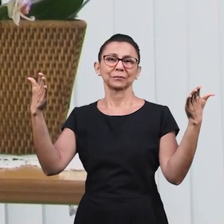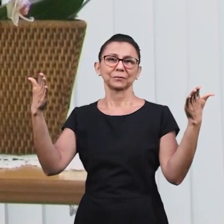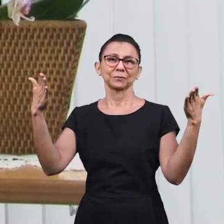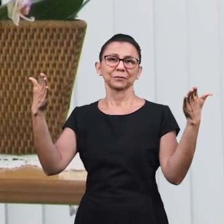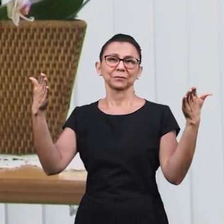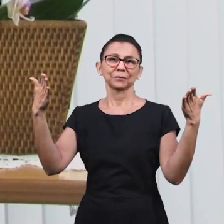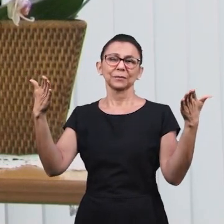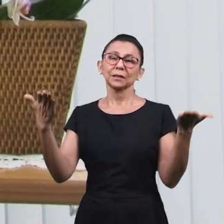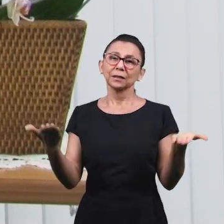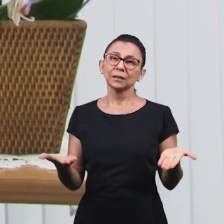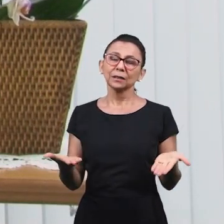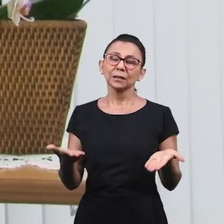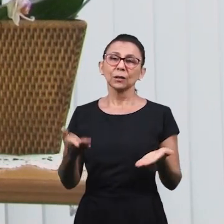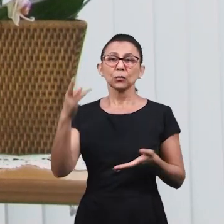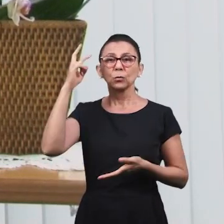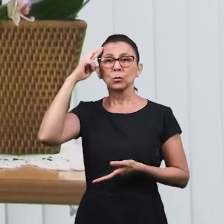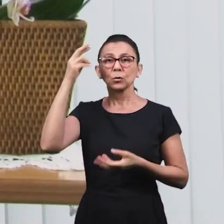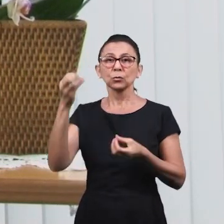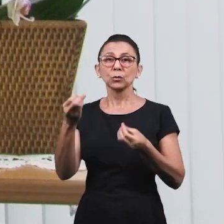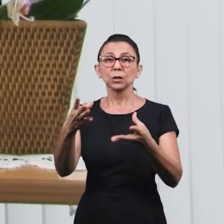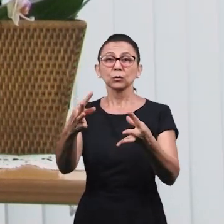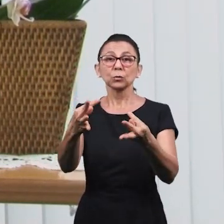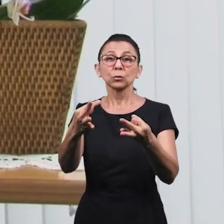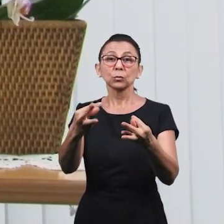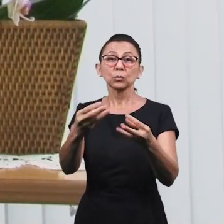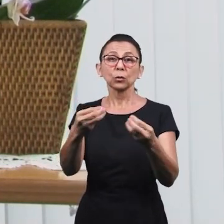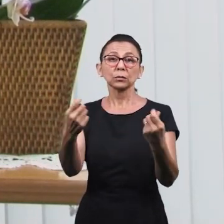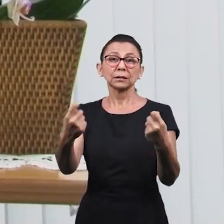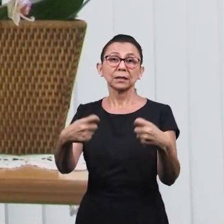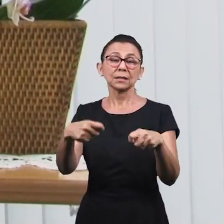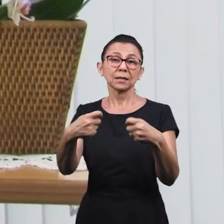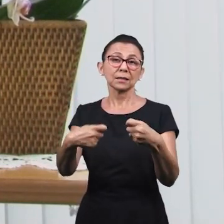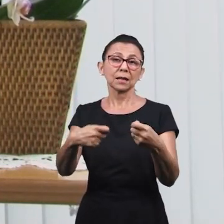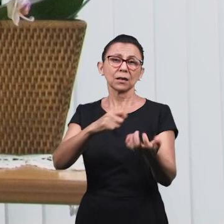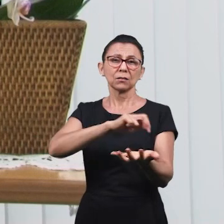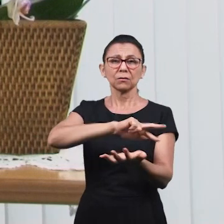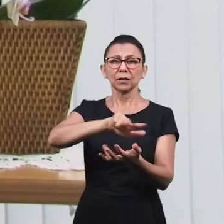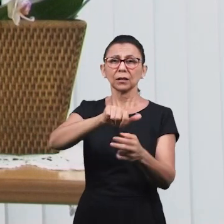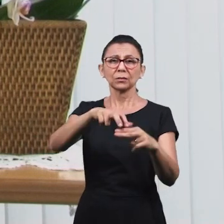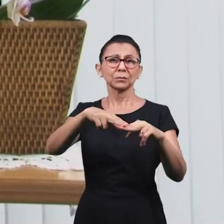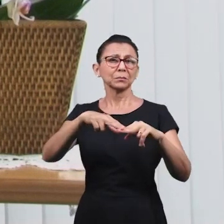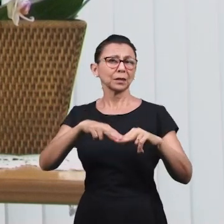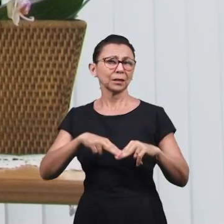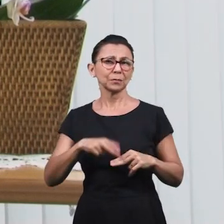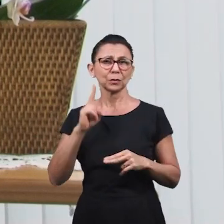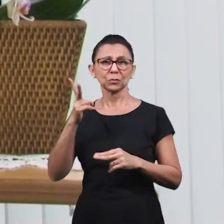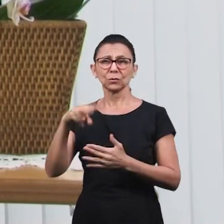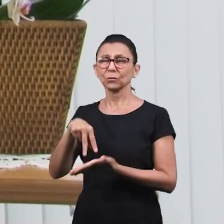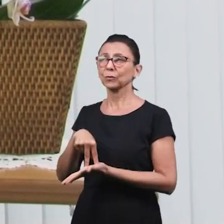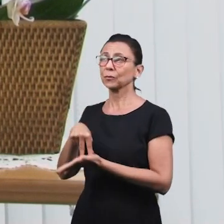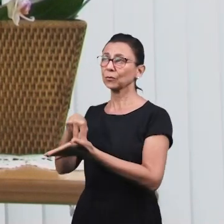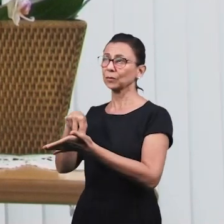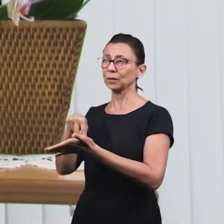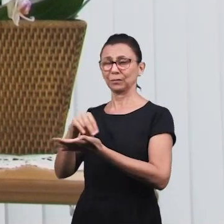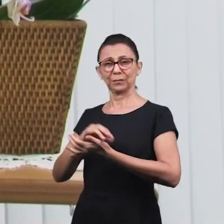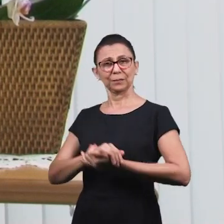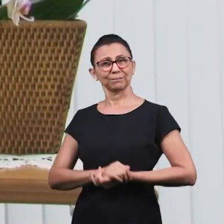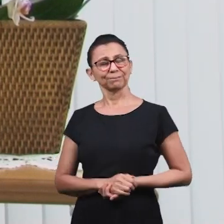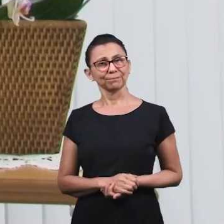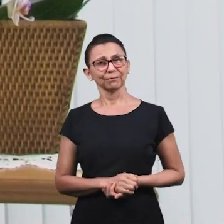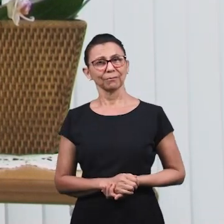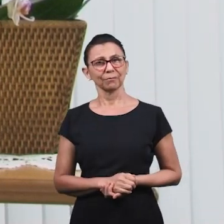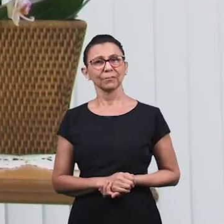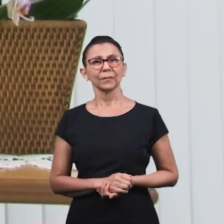que nous renouvelle tous les jours, ce sont ces ressources-là que le Seigneur a mis à notre disposition quand nous fichons le